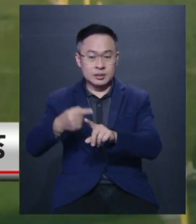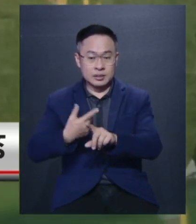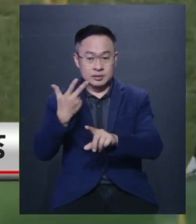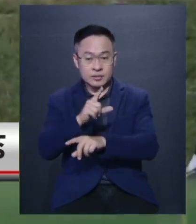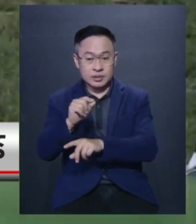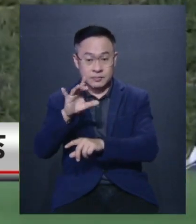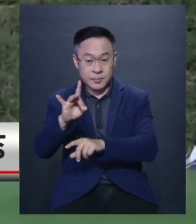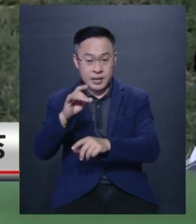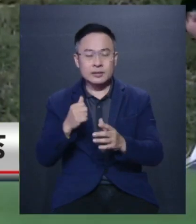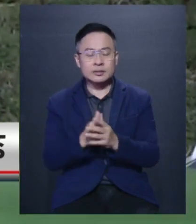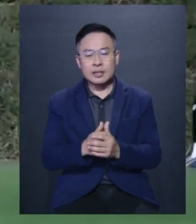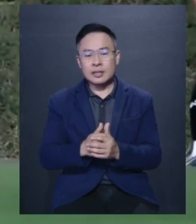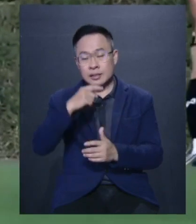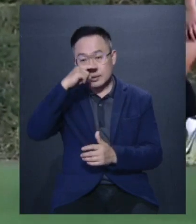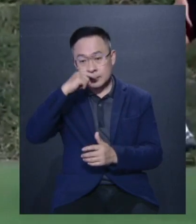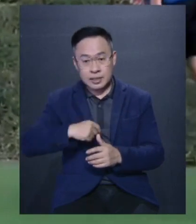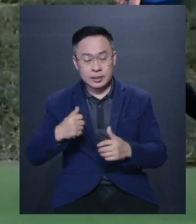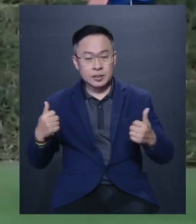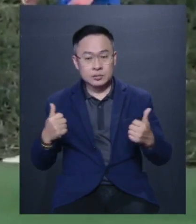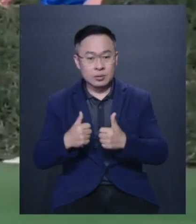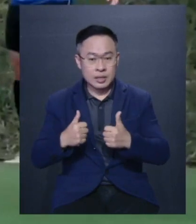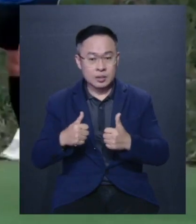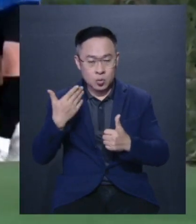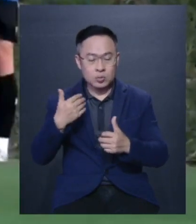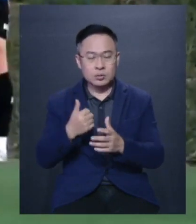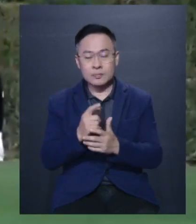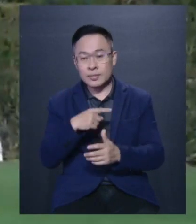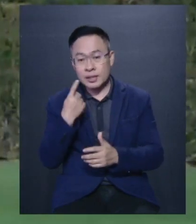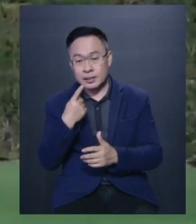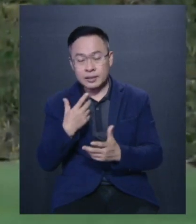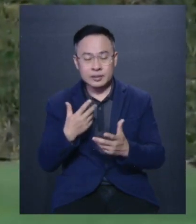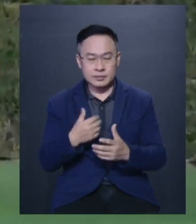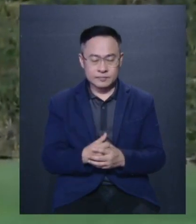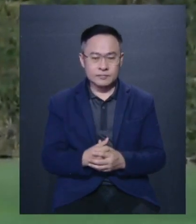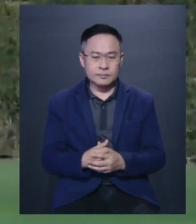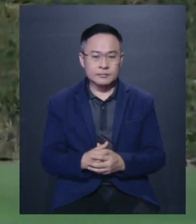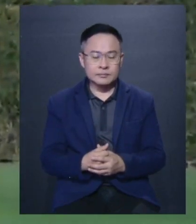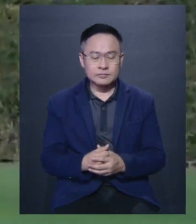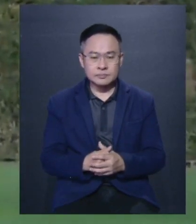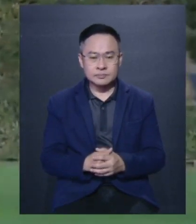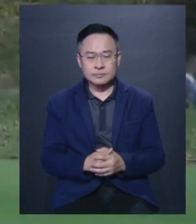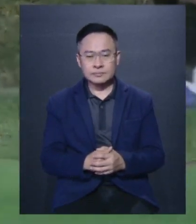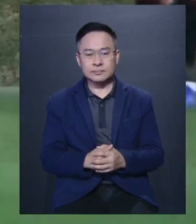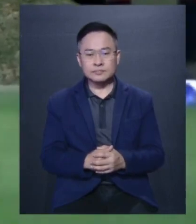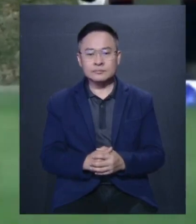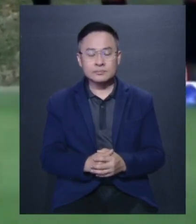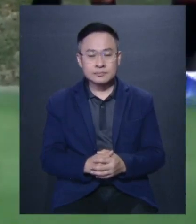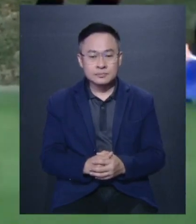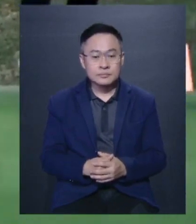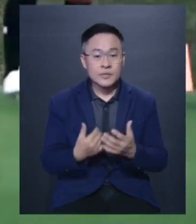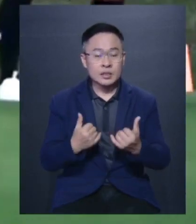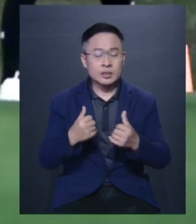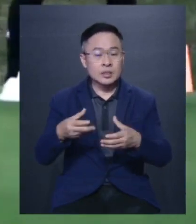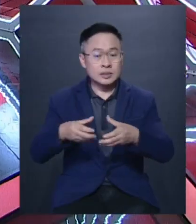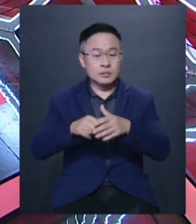นะคะจะเป็นนักจัดอันดับซึ่งยังต้องรอการยืนยันสนามแล้วก็เวลาที่จะแข่งขันกันอีกครั้งหนึ่งค่ะซึ่งในชุด